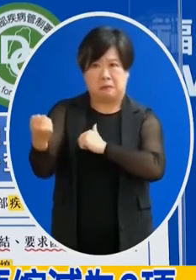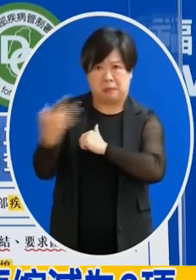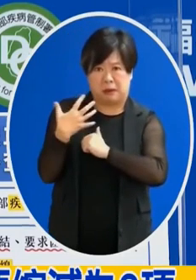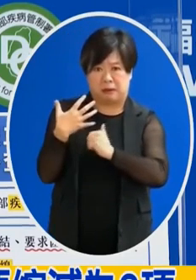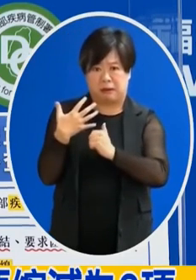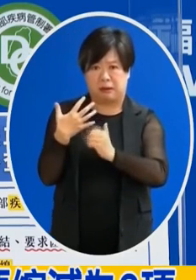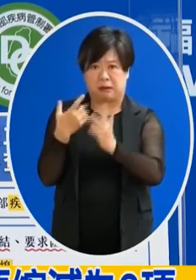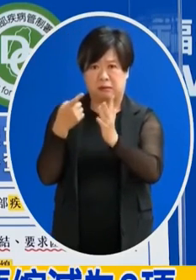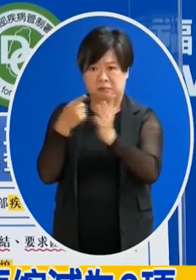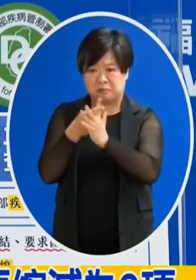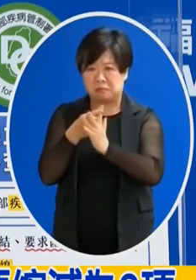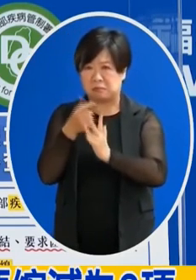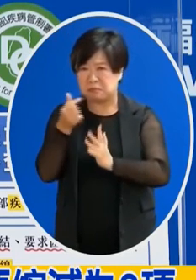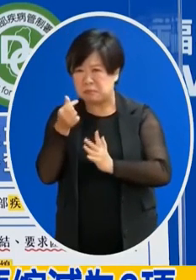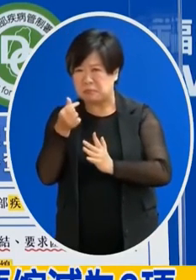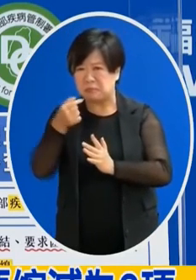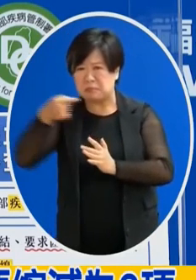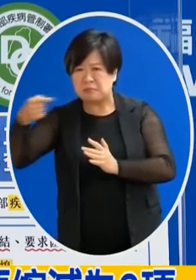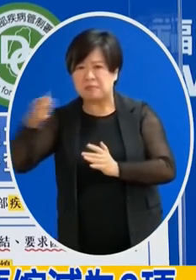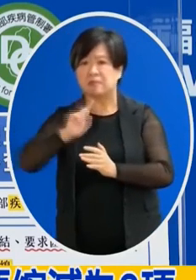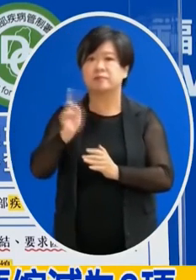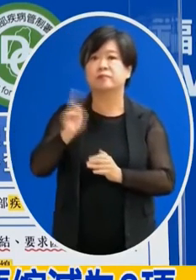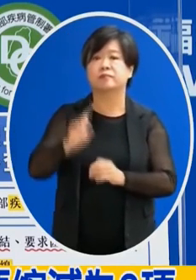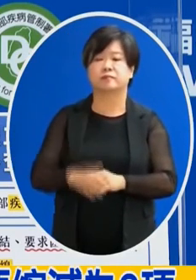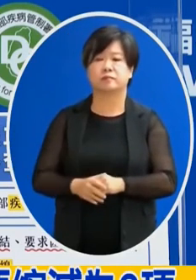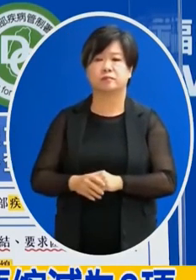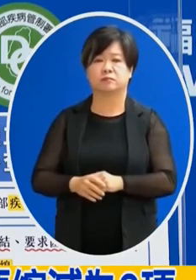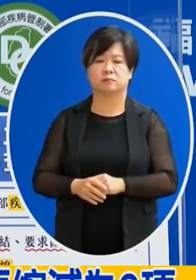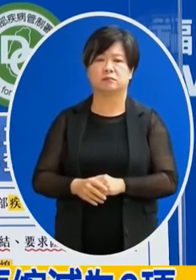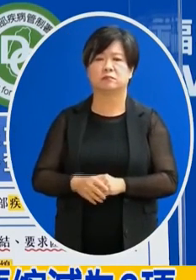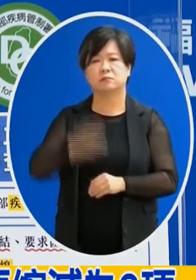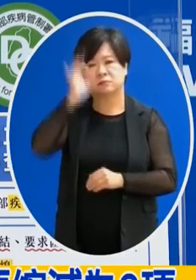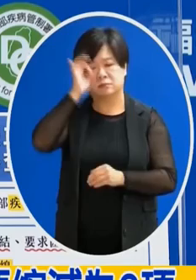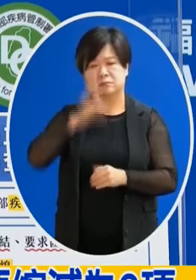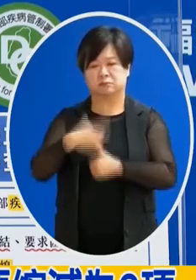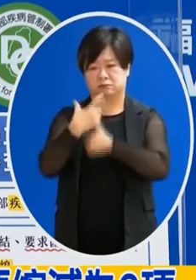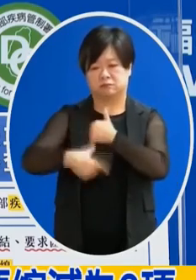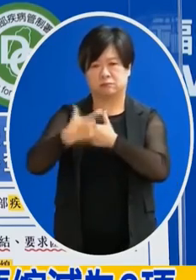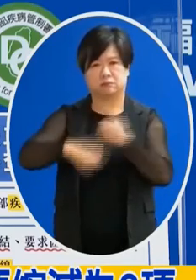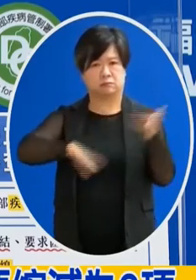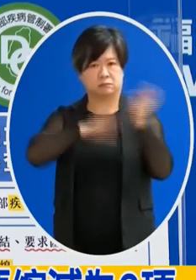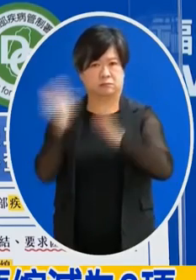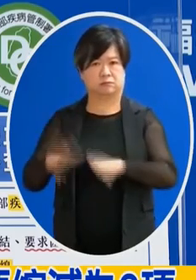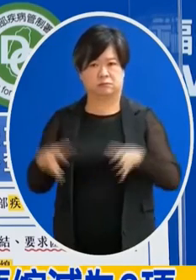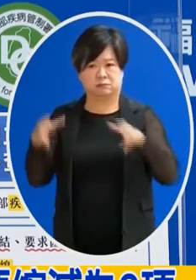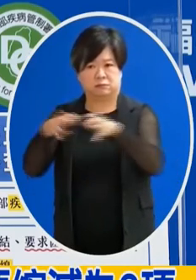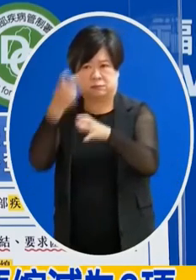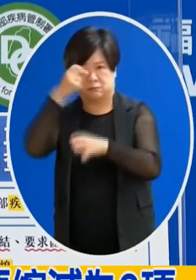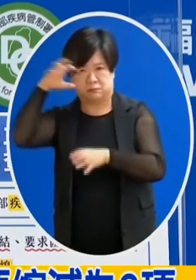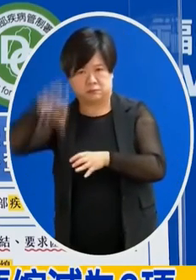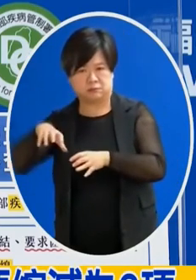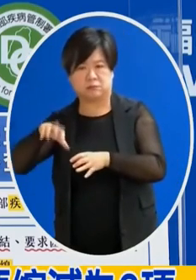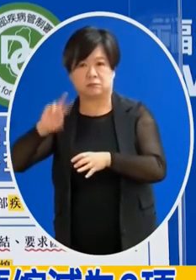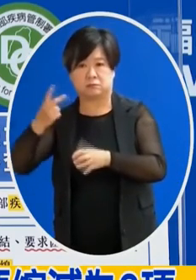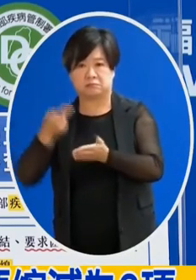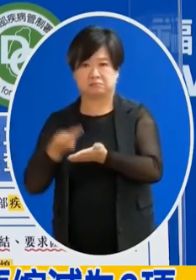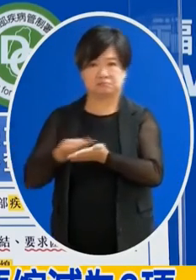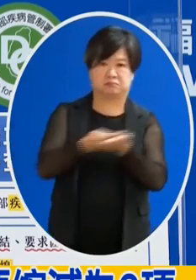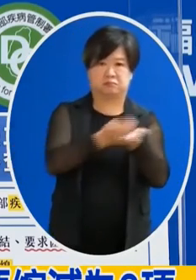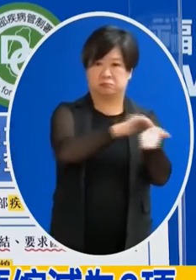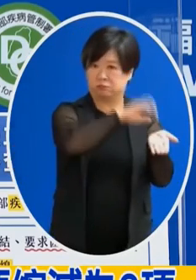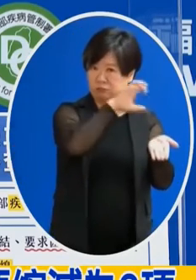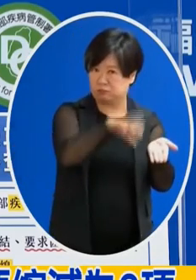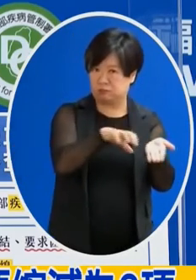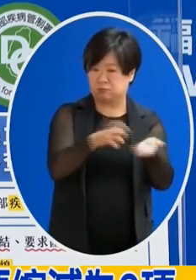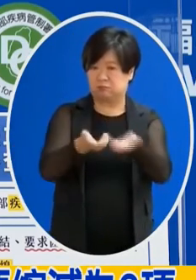之后，那如果你是确诊者，我们就会依照你的症状的状况，是送集中检疫场所或是医疗院所。好，